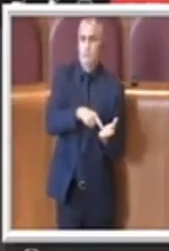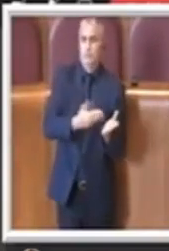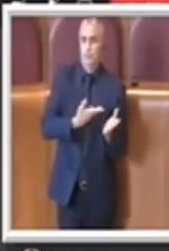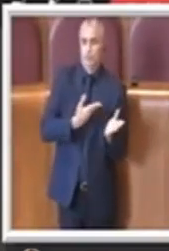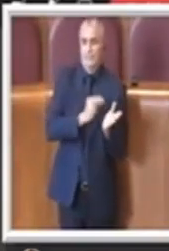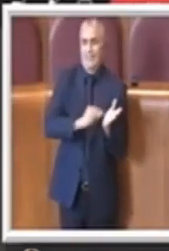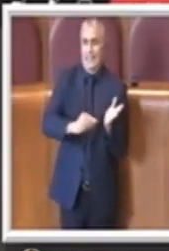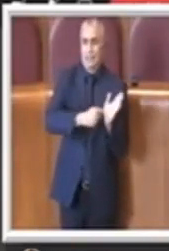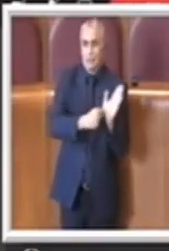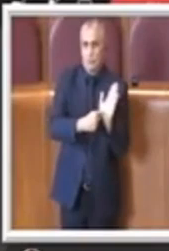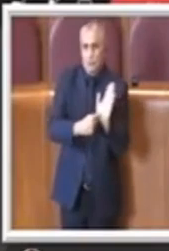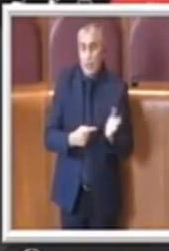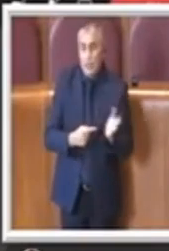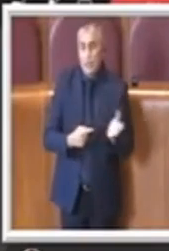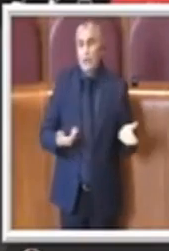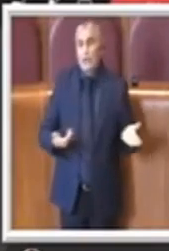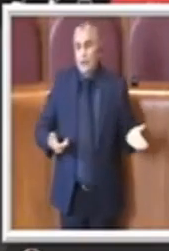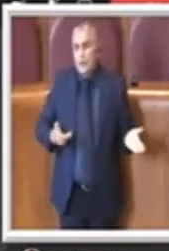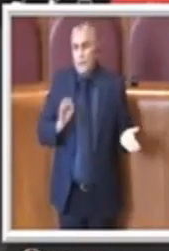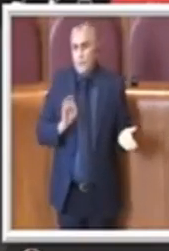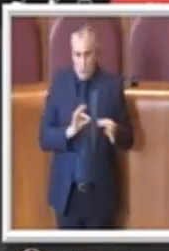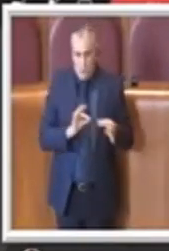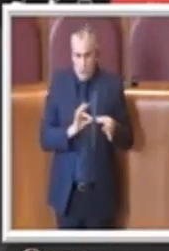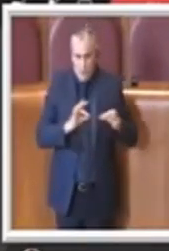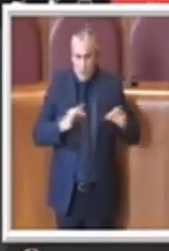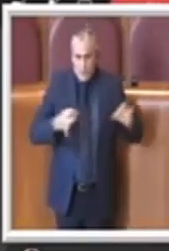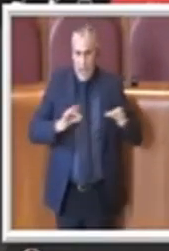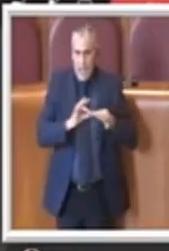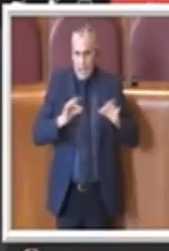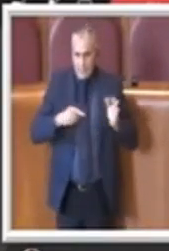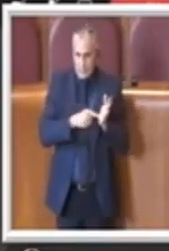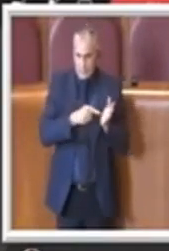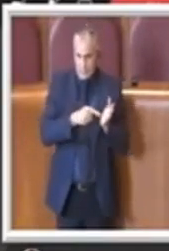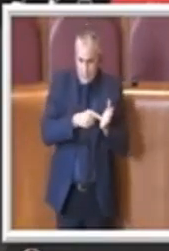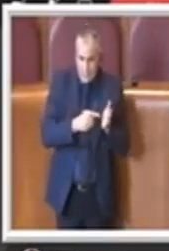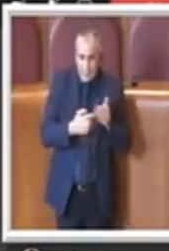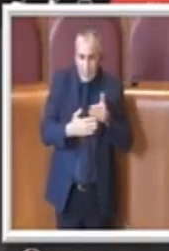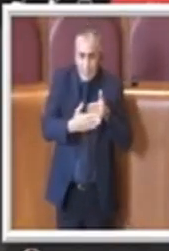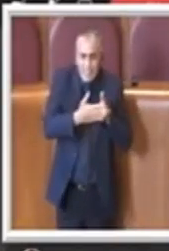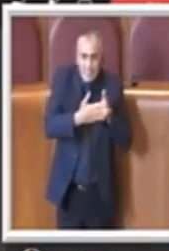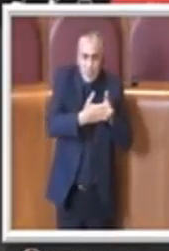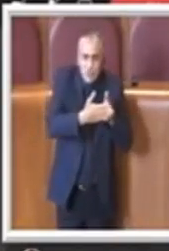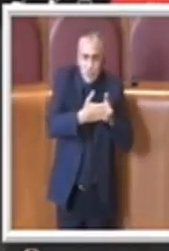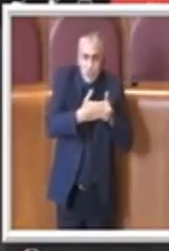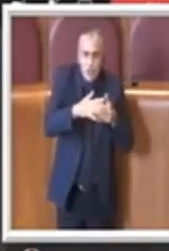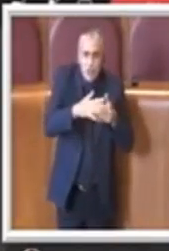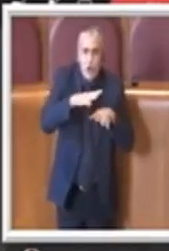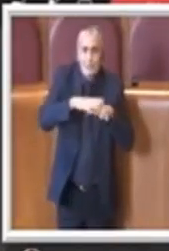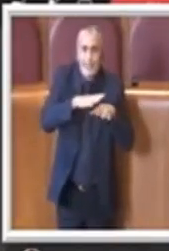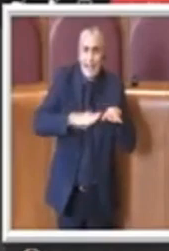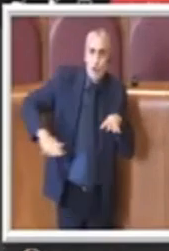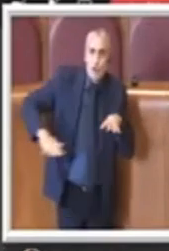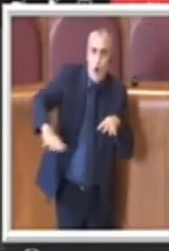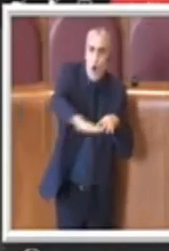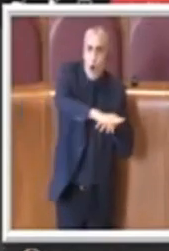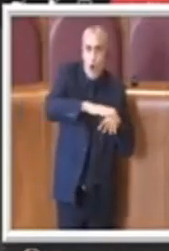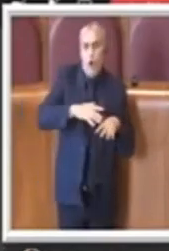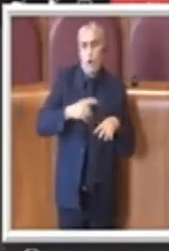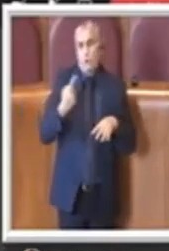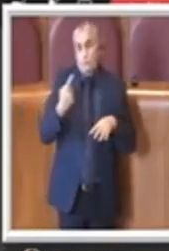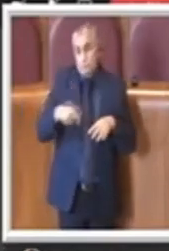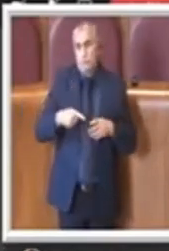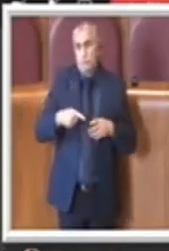vicinanza cosi come e stata scritta nel contratto di servizio questa vicinanza siamo al territorio è un elemento importante